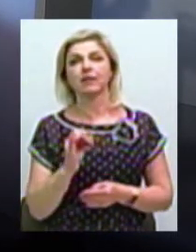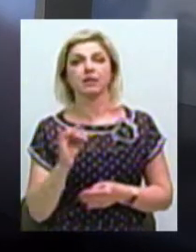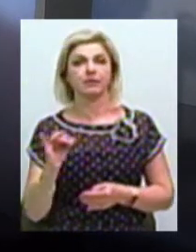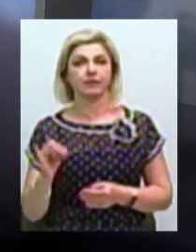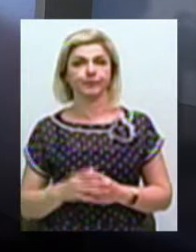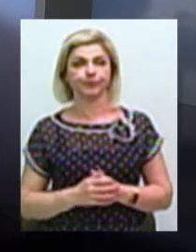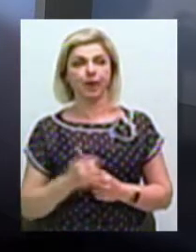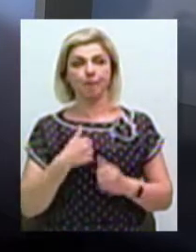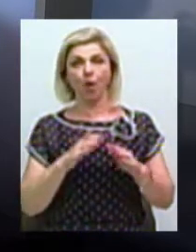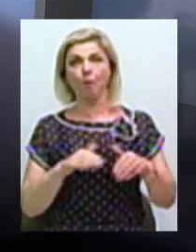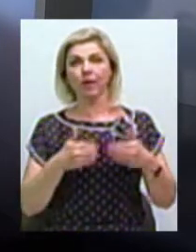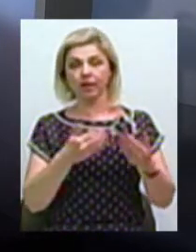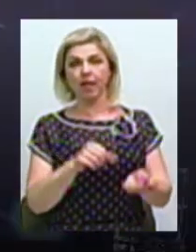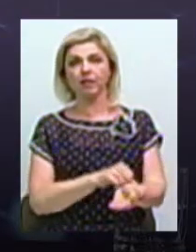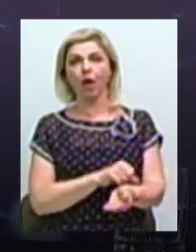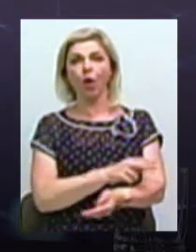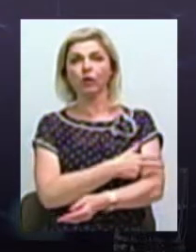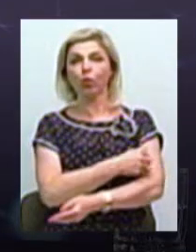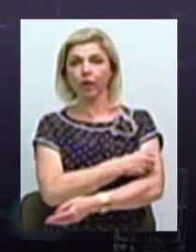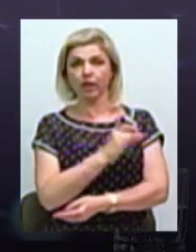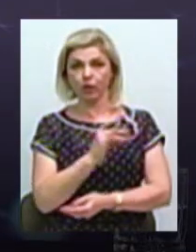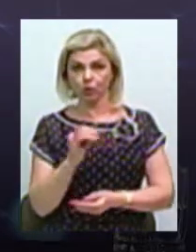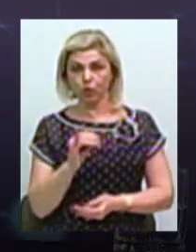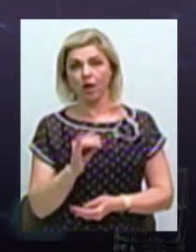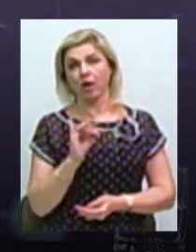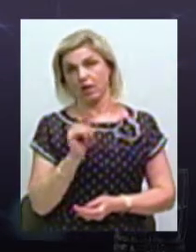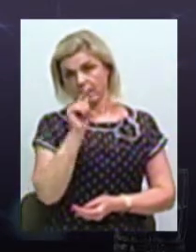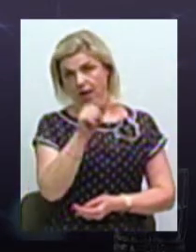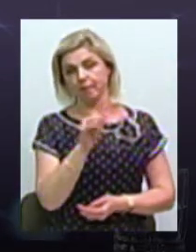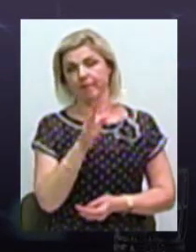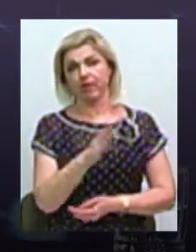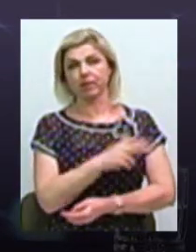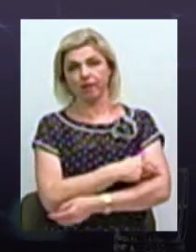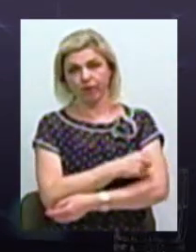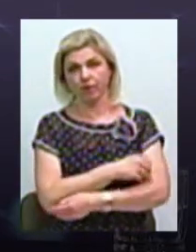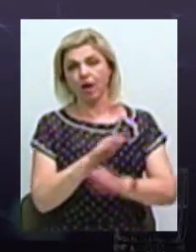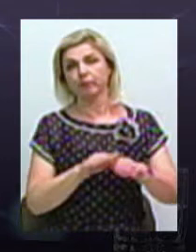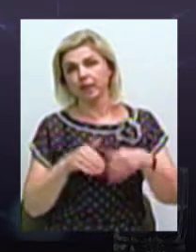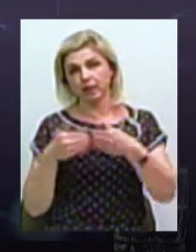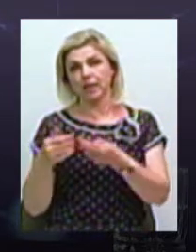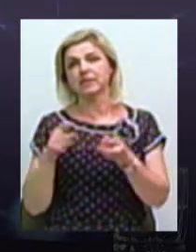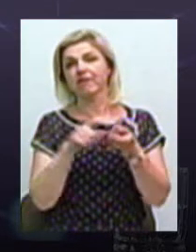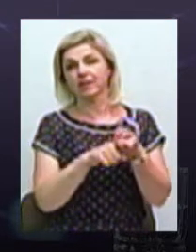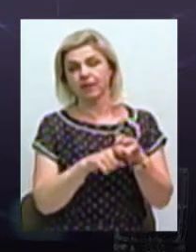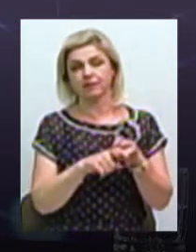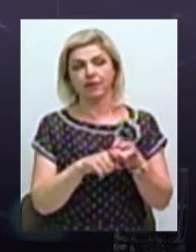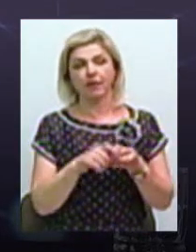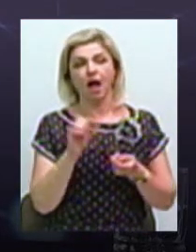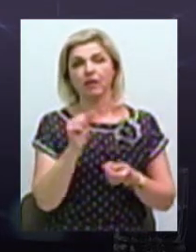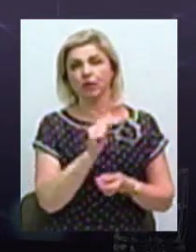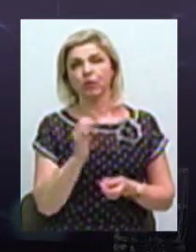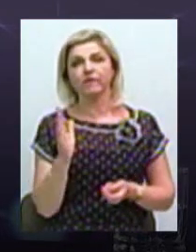обратились в наркологию к нам. И вот в наркологии нам порекомендовали связаться с